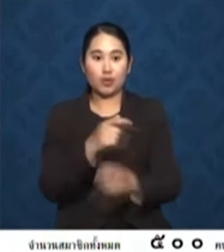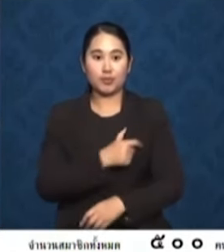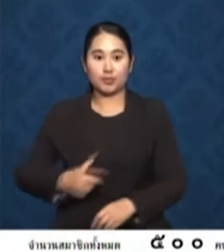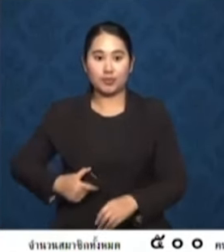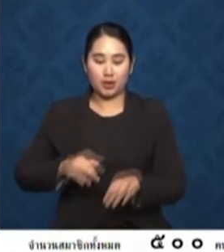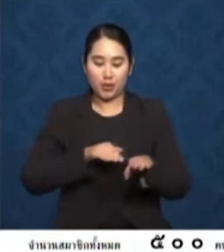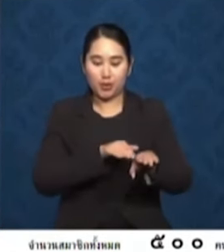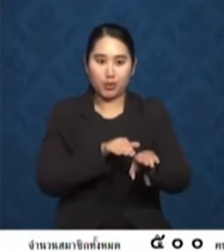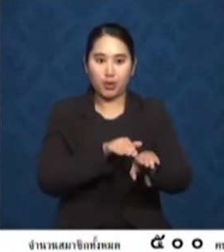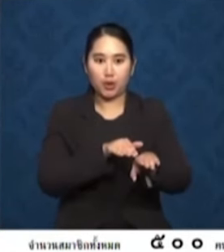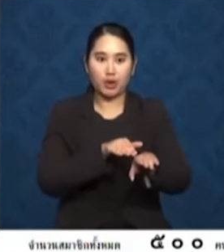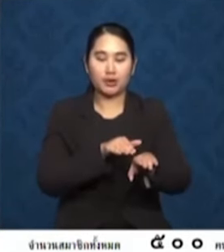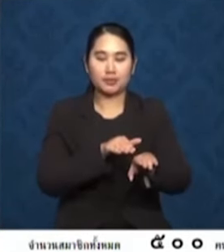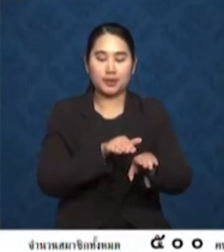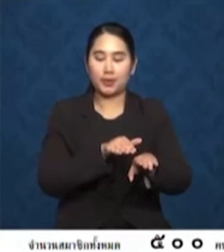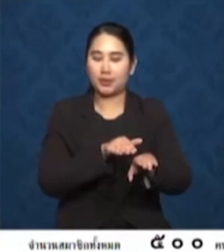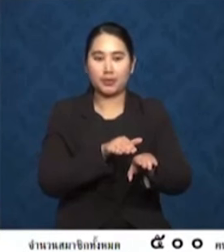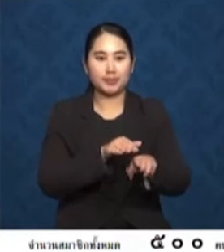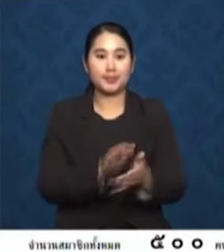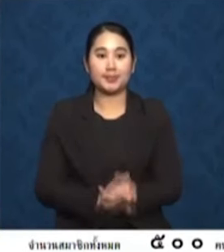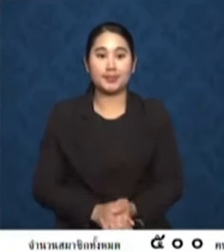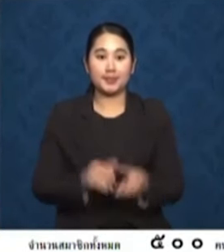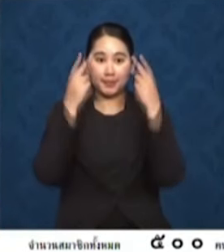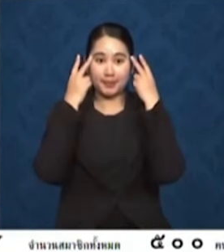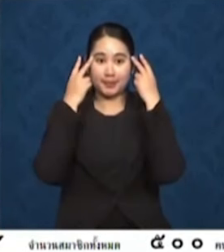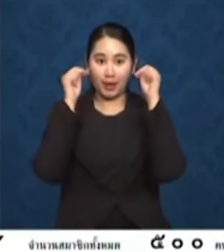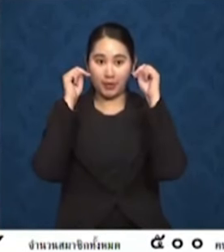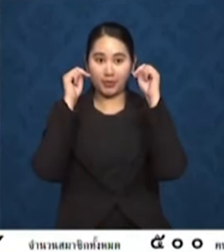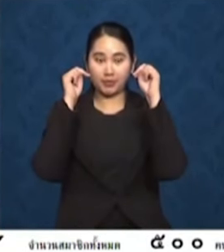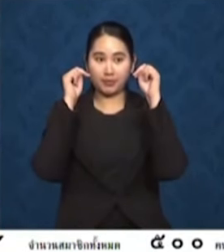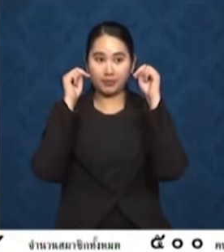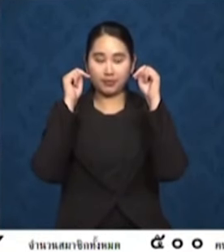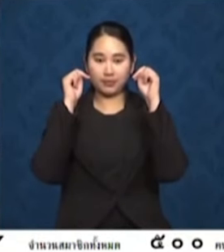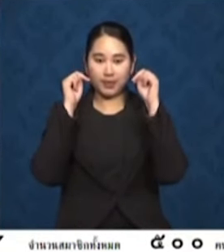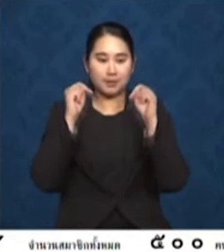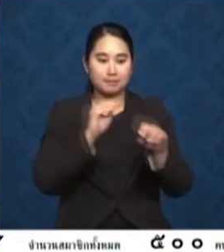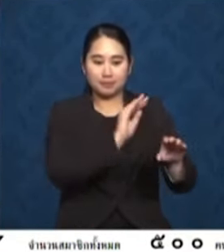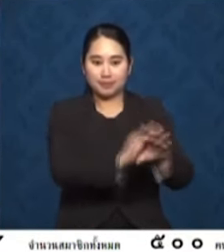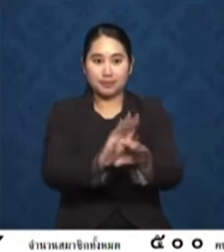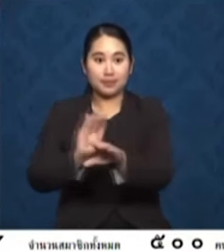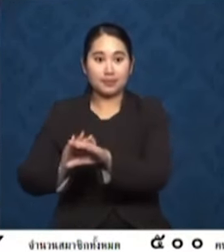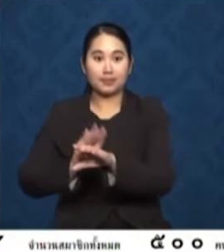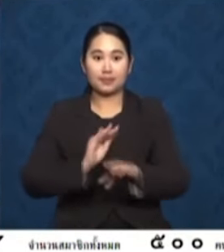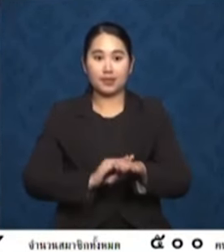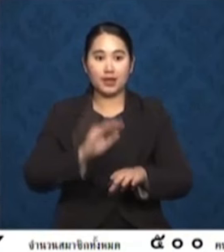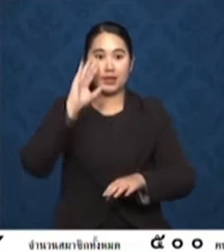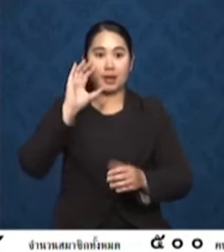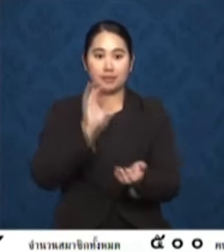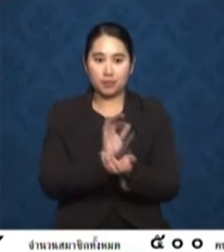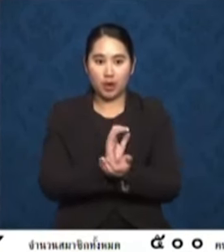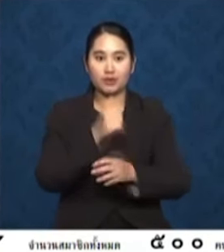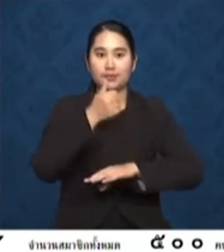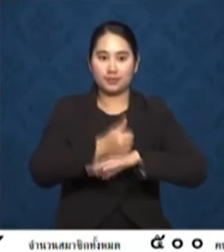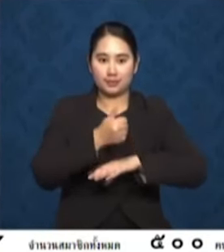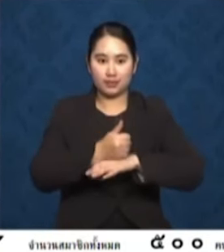7-8วันนายกรัฐมนตรีจึงส่งสัญญาณเรียกผู้บัญชาการตำรวจแห่งชาติเจ้าหน้าที่